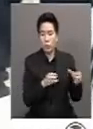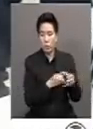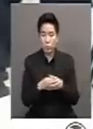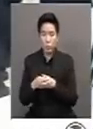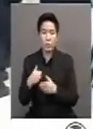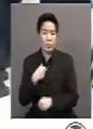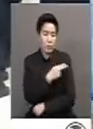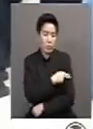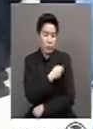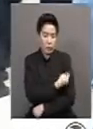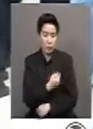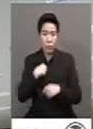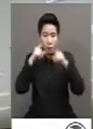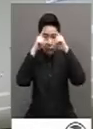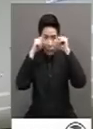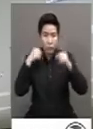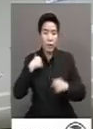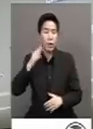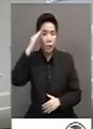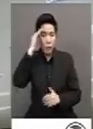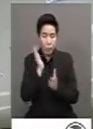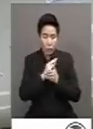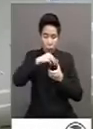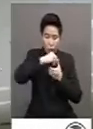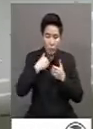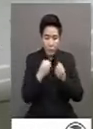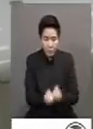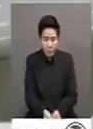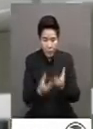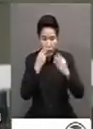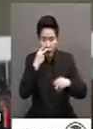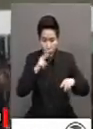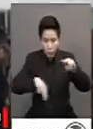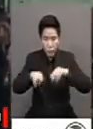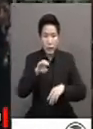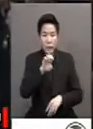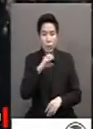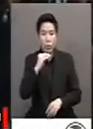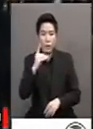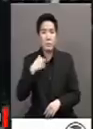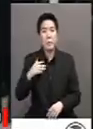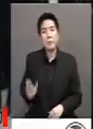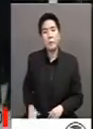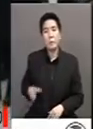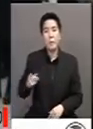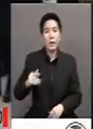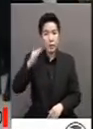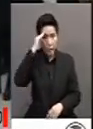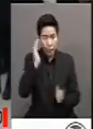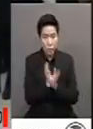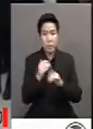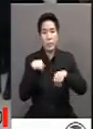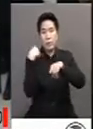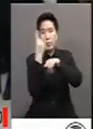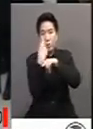แพทย์มีพยาบาลตำรวจสื่อสารมีหน่วยเก็บกู้วัตถุระเบิด EOD มีสุนัขตำรวจมีเฮลิคอปเต